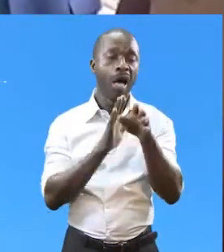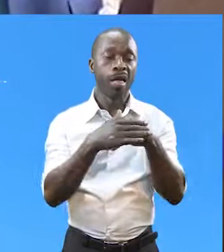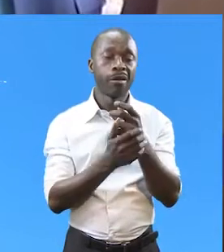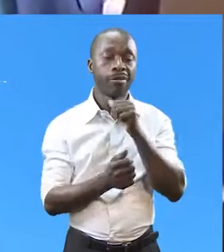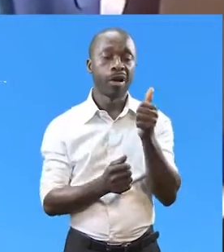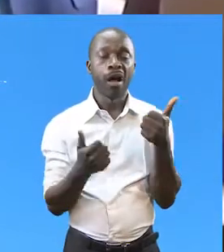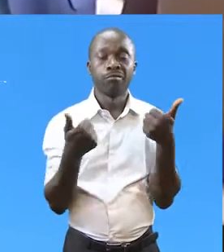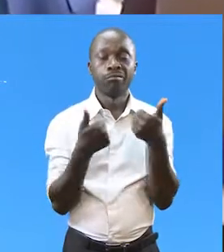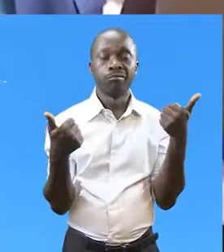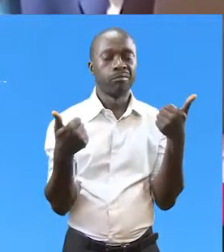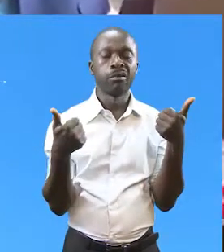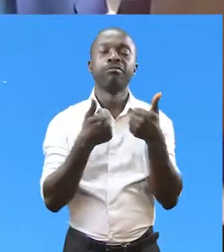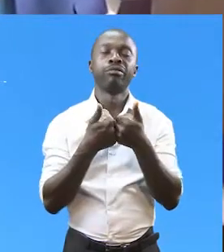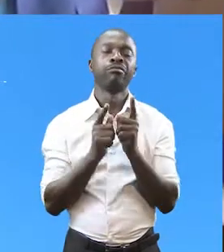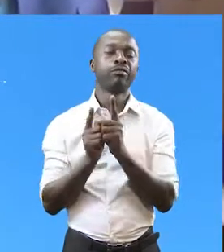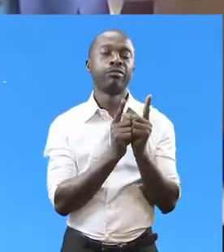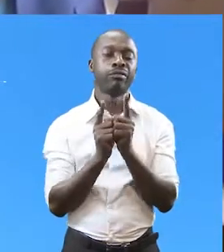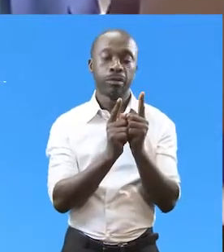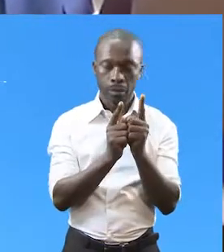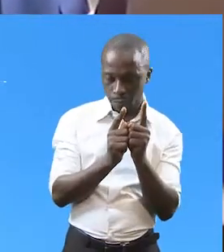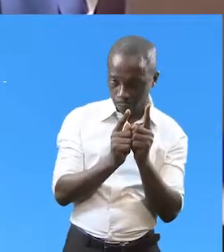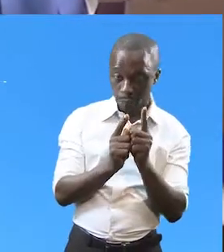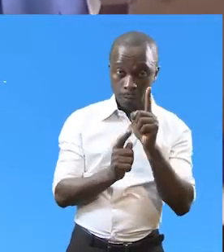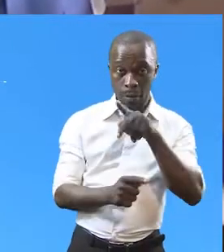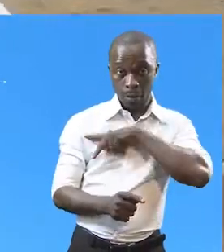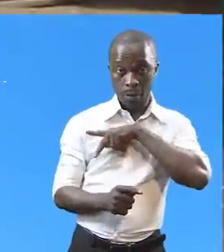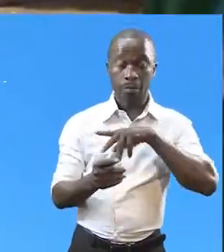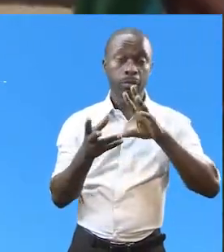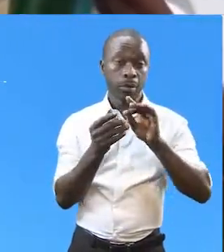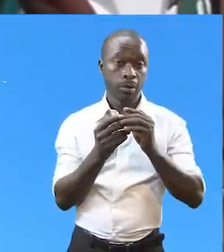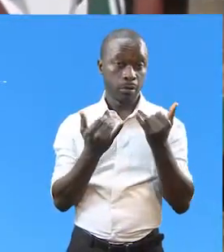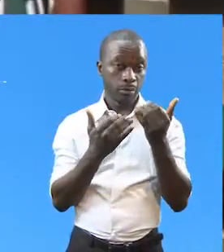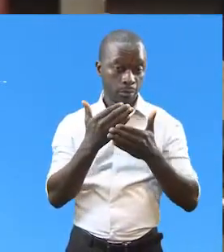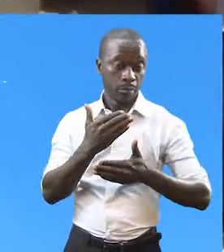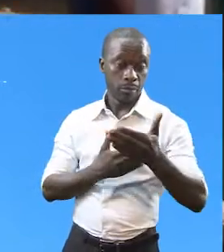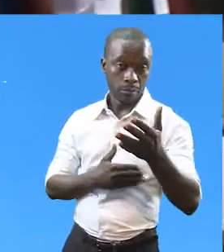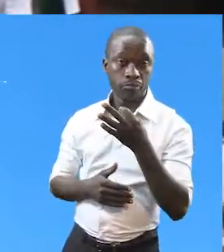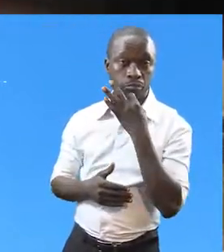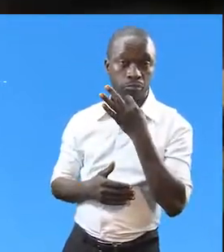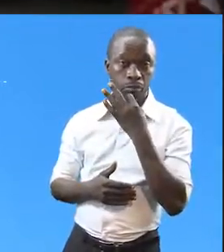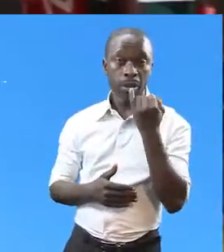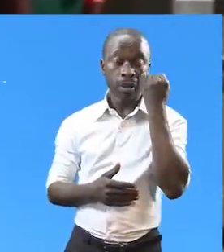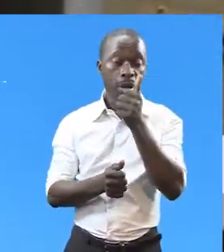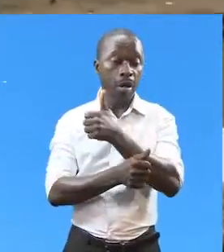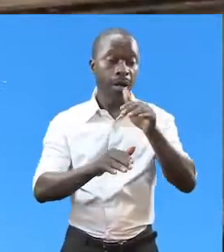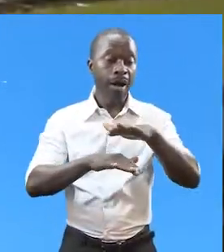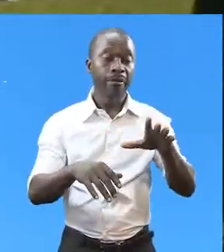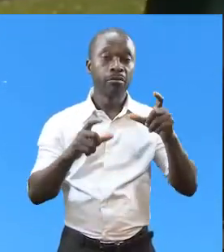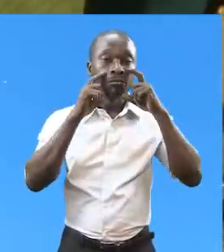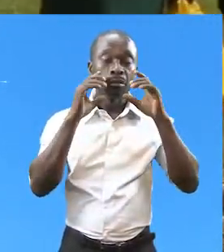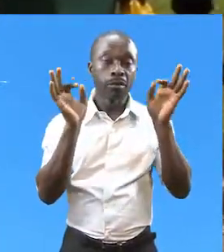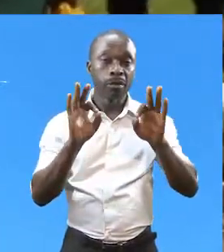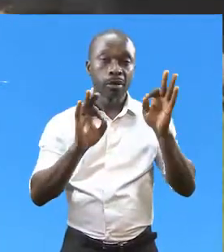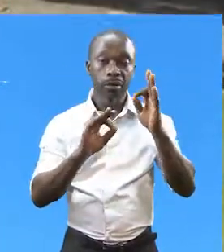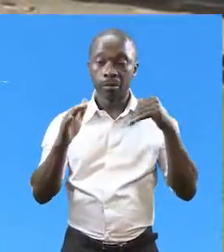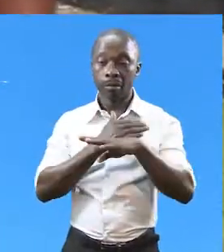Enseignements secondaires révèle d'ailleurs que seuls les élèves portant un masque auront accès aux enceintes des écoles. Pour veiller que la mesure